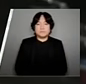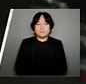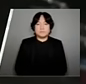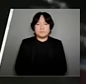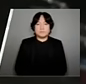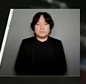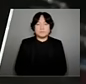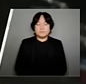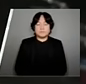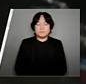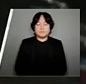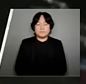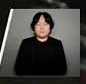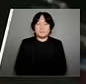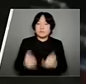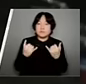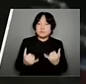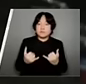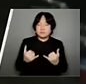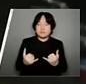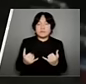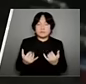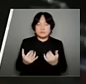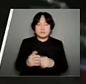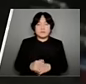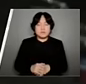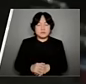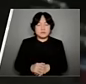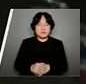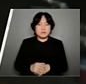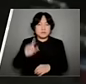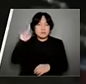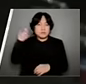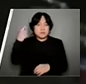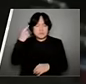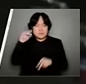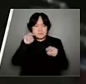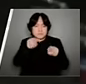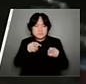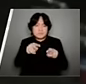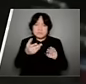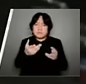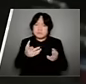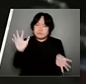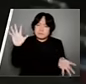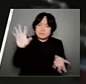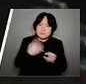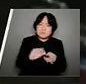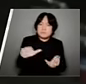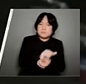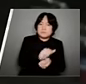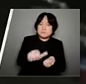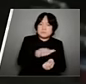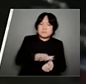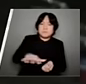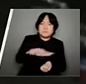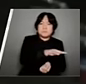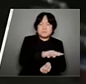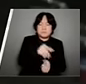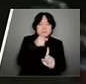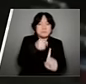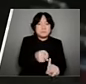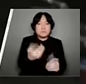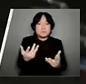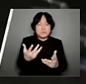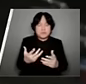Pia, sa ngayon ang patuloy na inaalam ng mga otoridad yung lawak ng pinsala sa agrikultura, partikular na nga sa mga pananim nilang